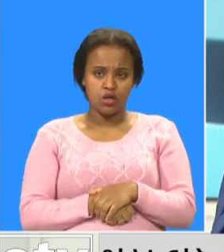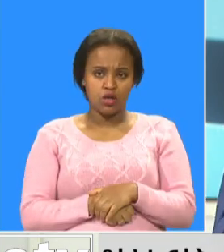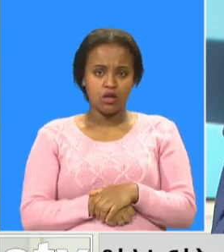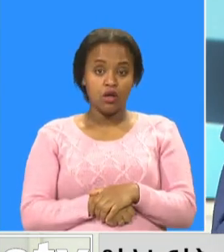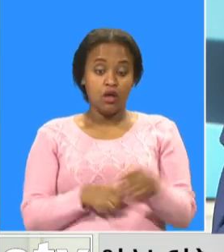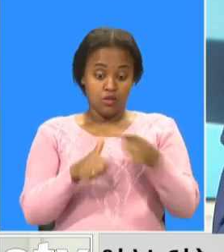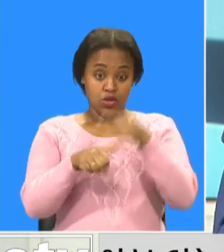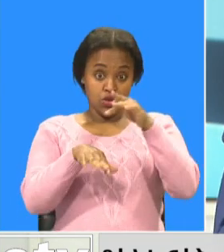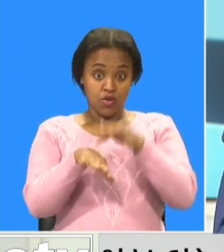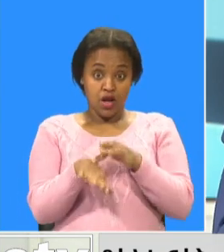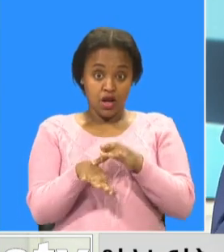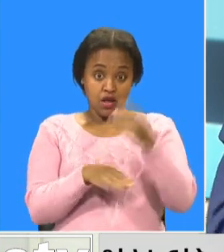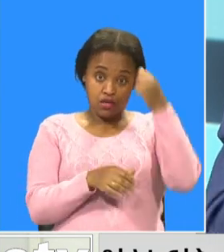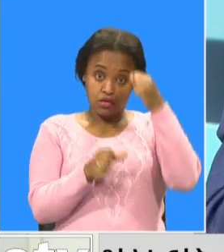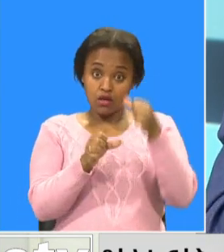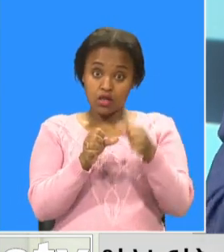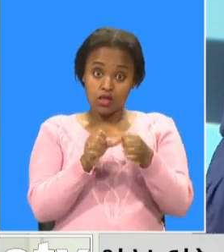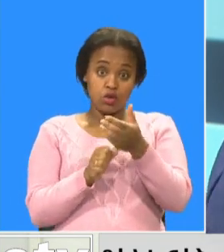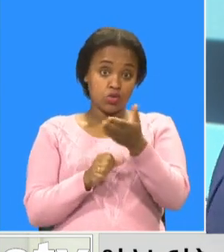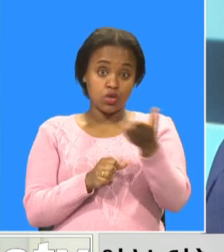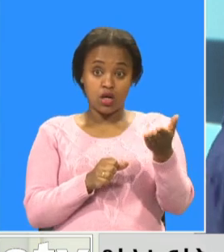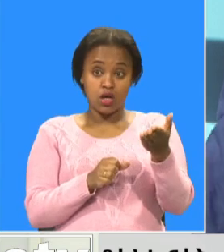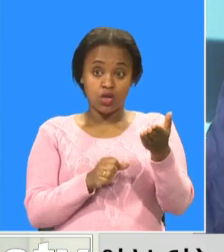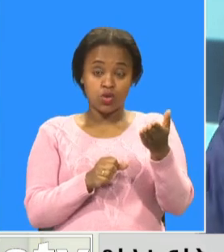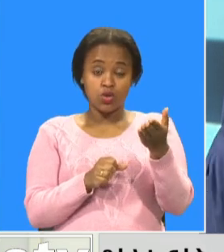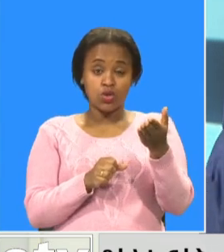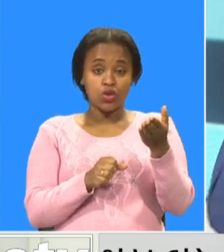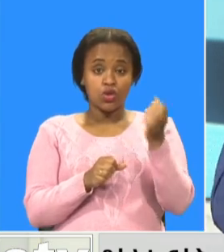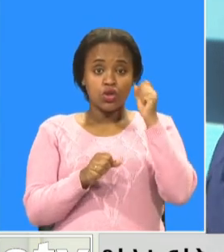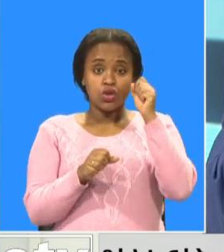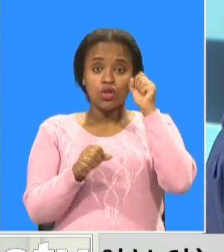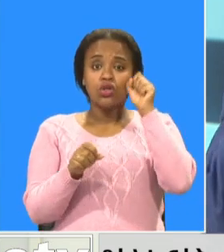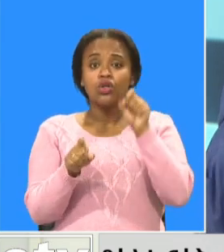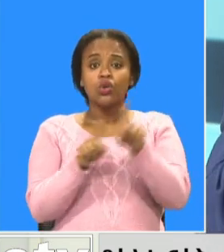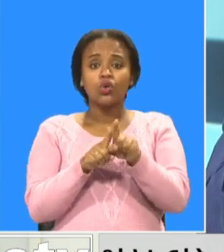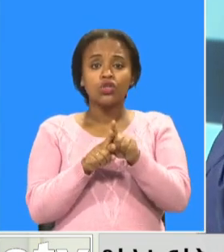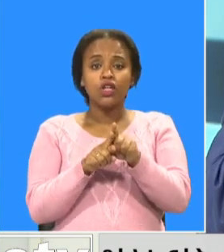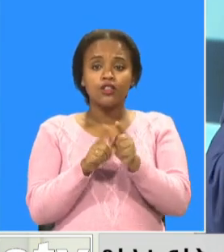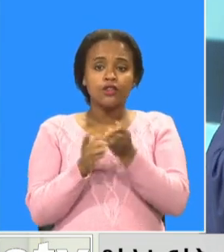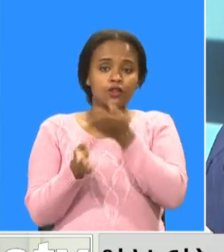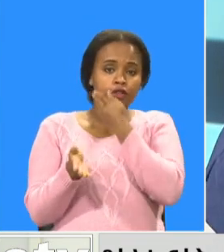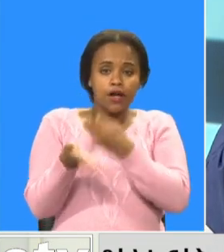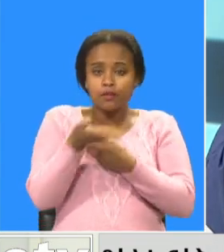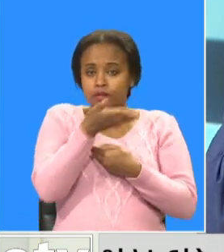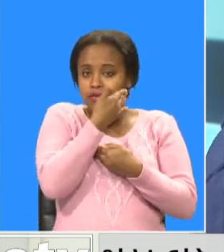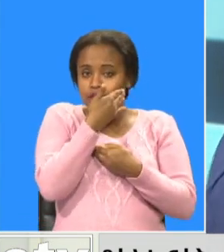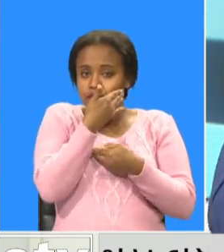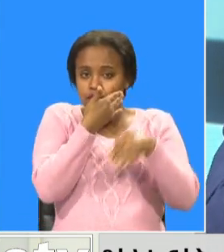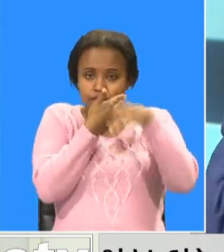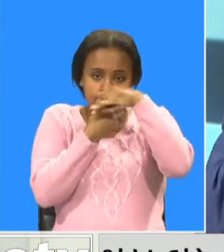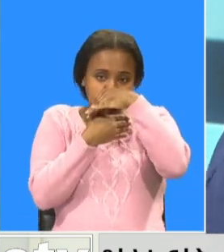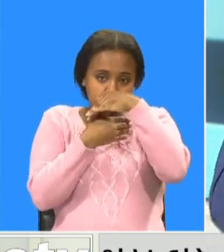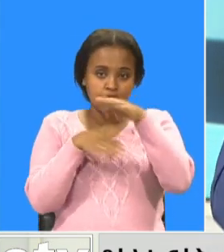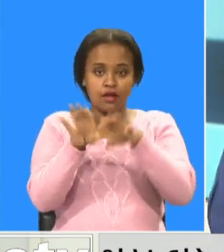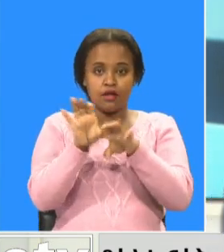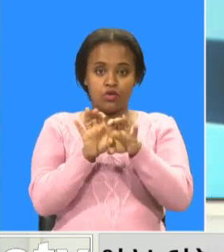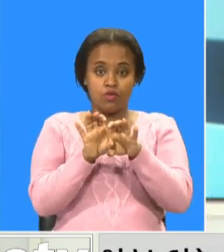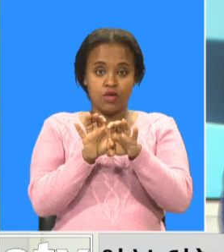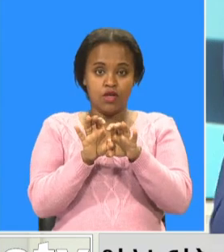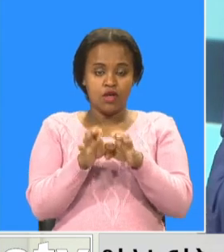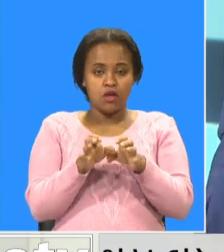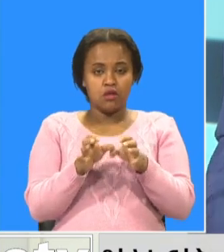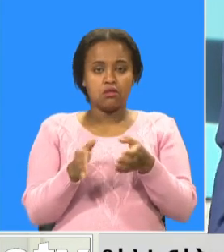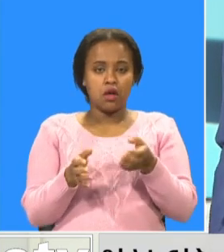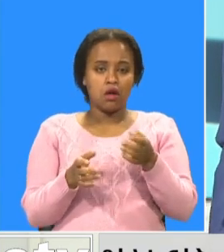ለምን መጀመሪያ ላይ እንደምታስተውሉት እህቶቻችን ሻሻቸውንም ሻርፓቸውንም በተገኘው ነገር የመሸፈን ነገር ይሸፍኑ